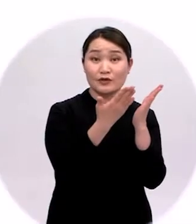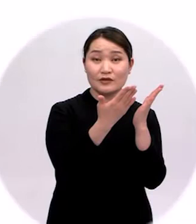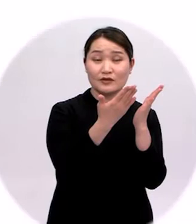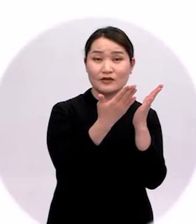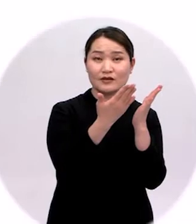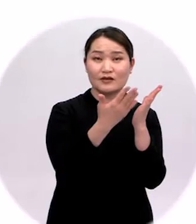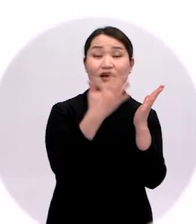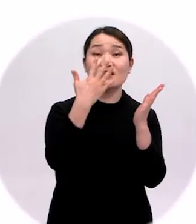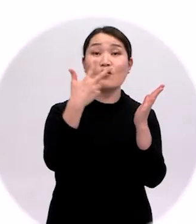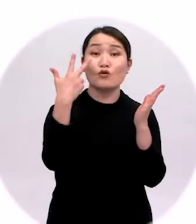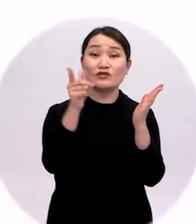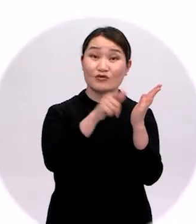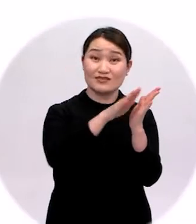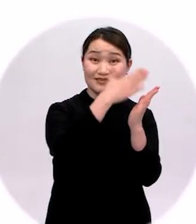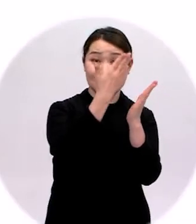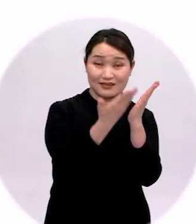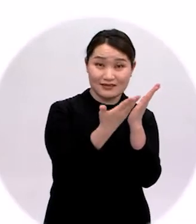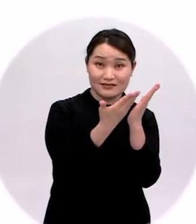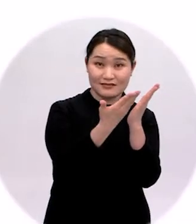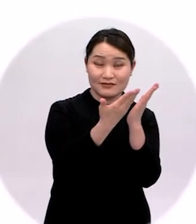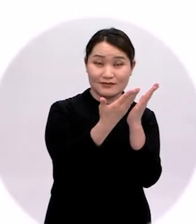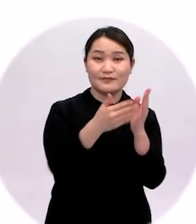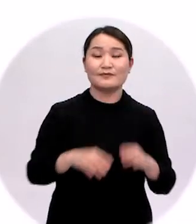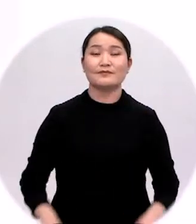Сургуучгийн хуудас 53-ыг харъя бүгдээрээ.